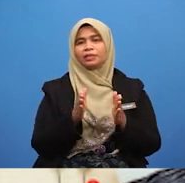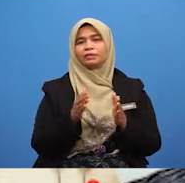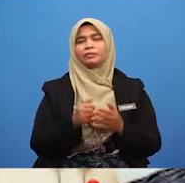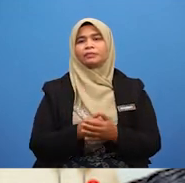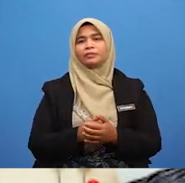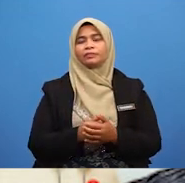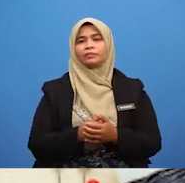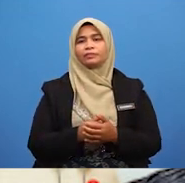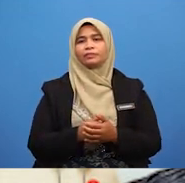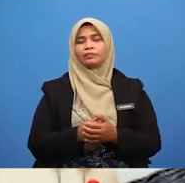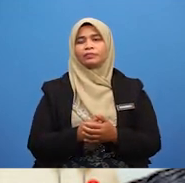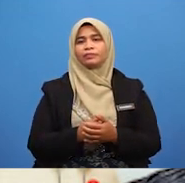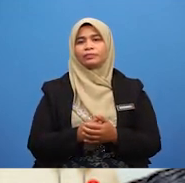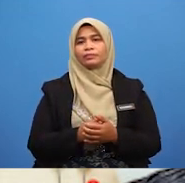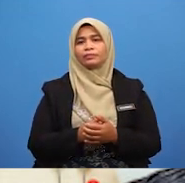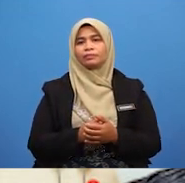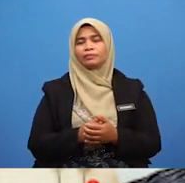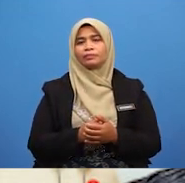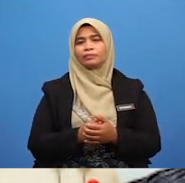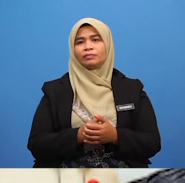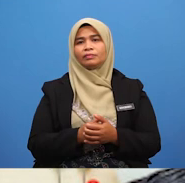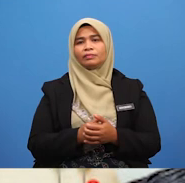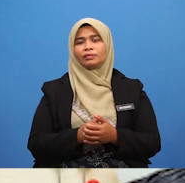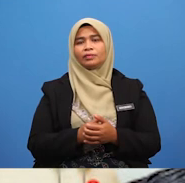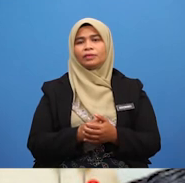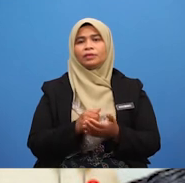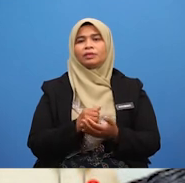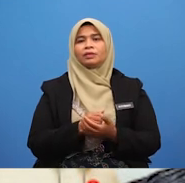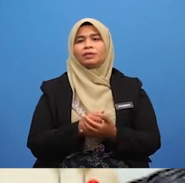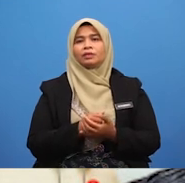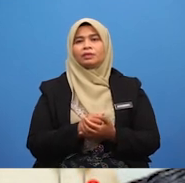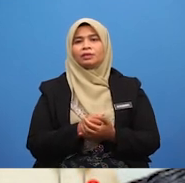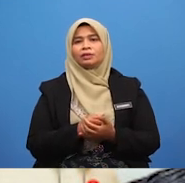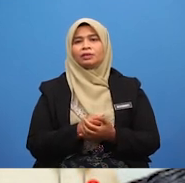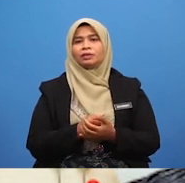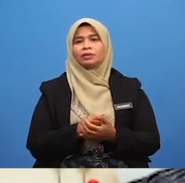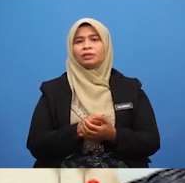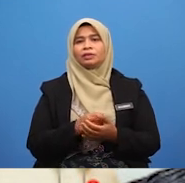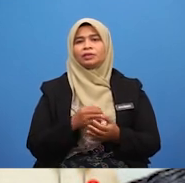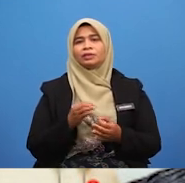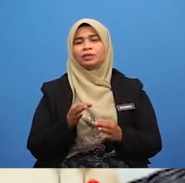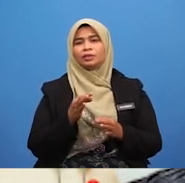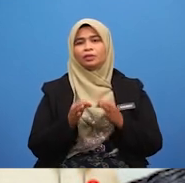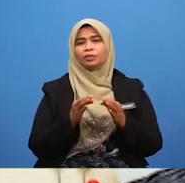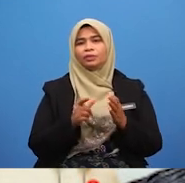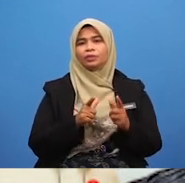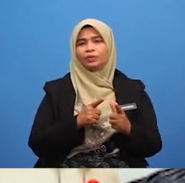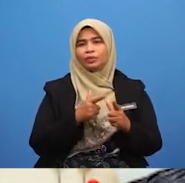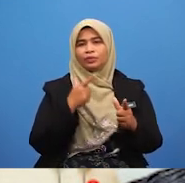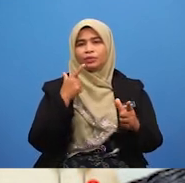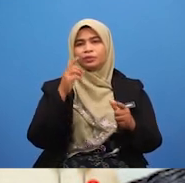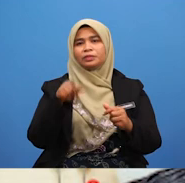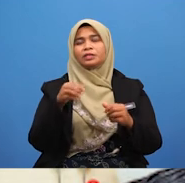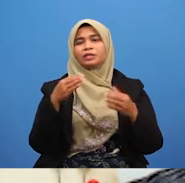berlipat. Dan pelajar perlu kenal pasti dan patuh pada arahan, maklumat